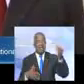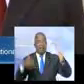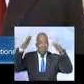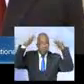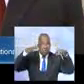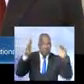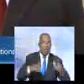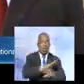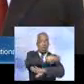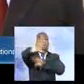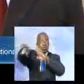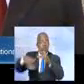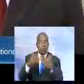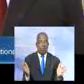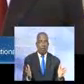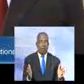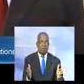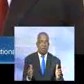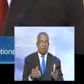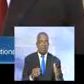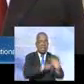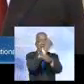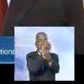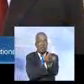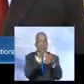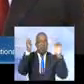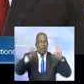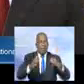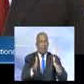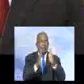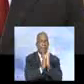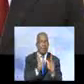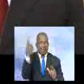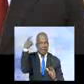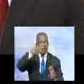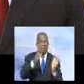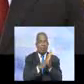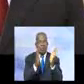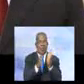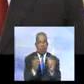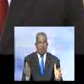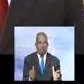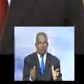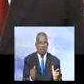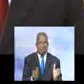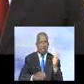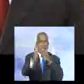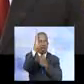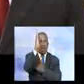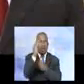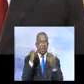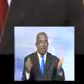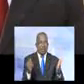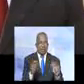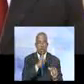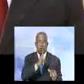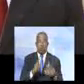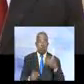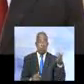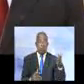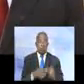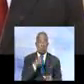religieuses prient pour l'école. N'empêche pas que Dieu soit mentionné